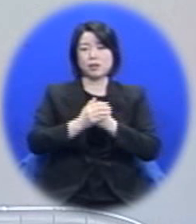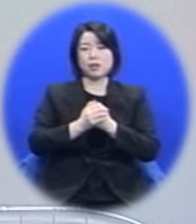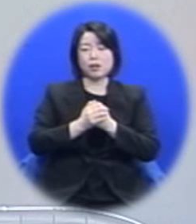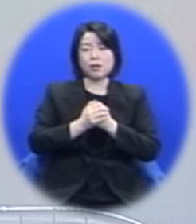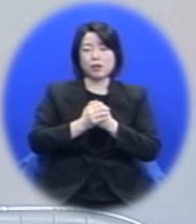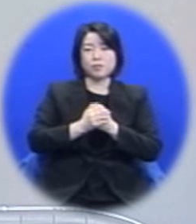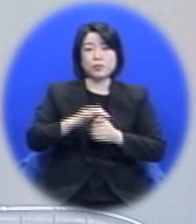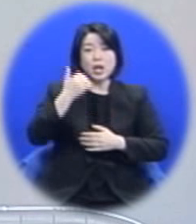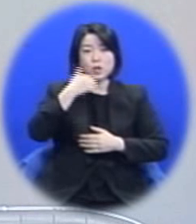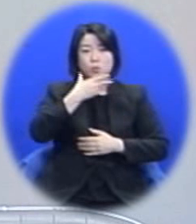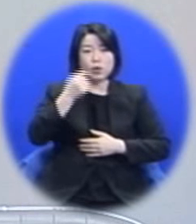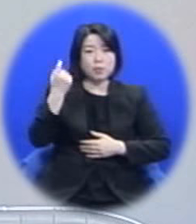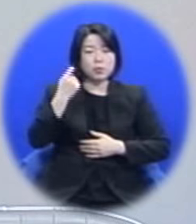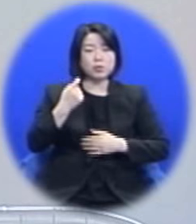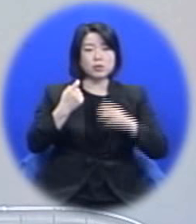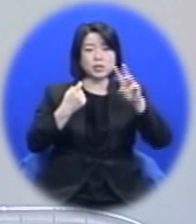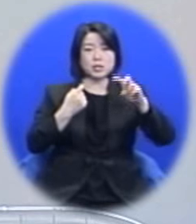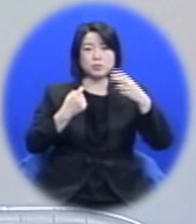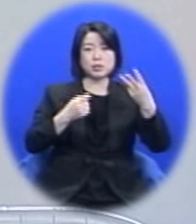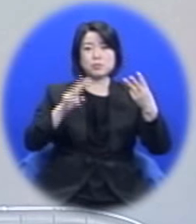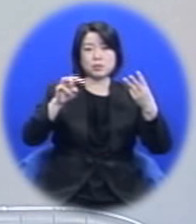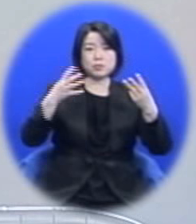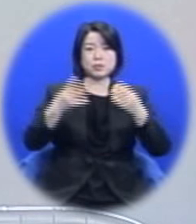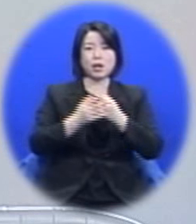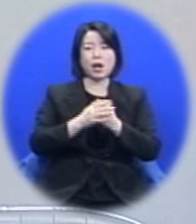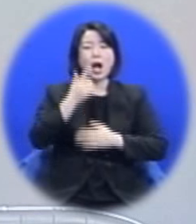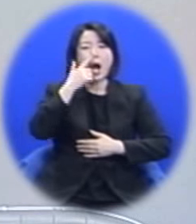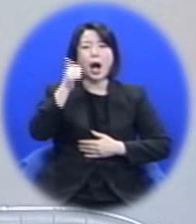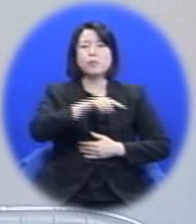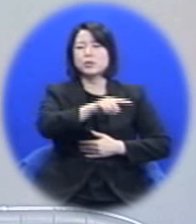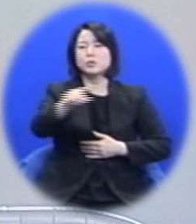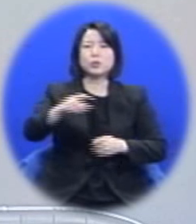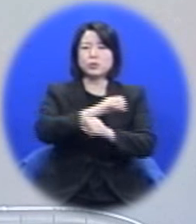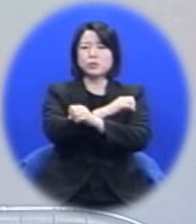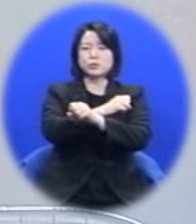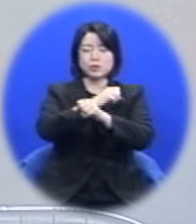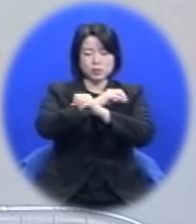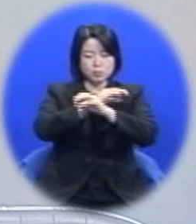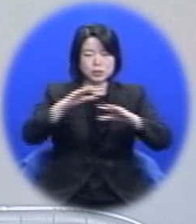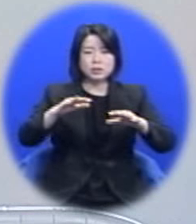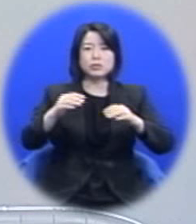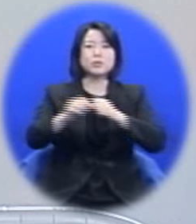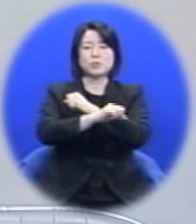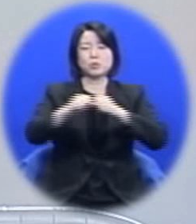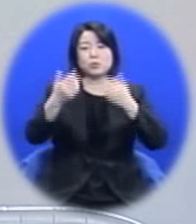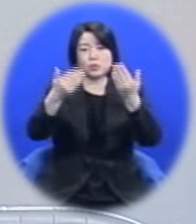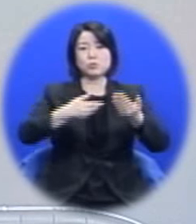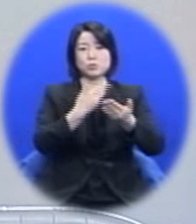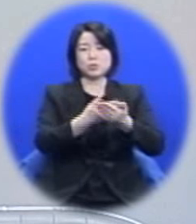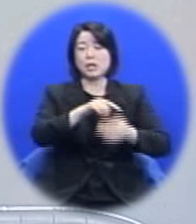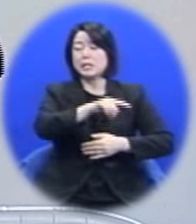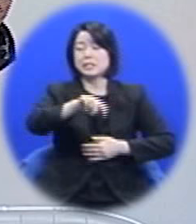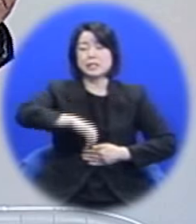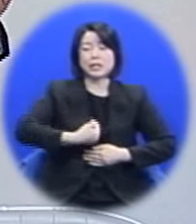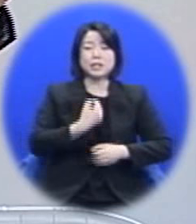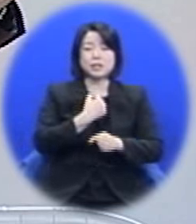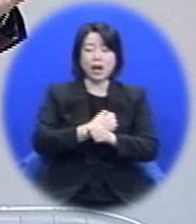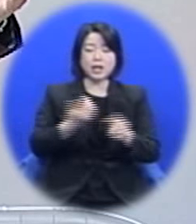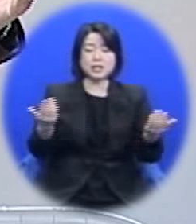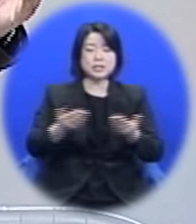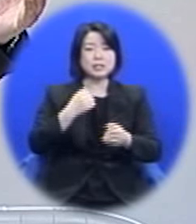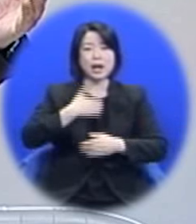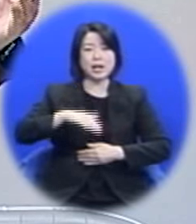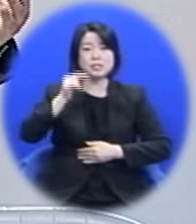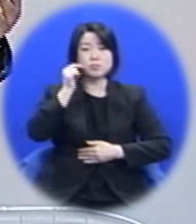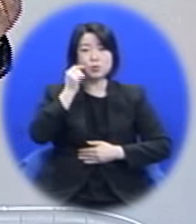23장 34절, 아버지 저들을 사하여 주옵소서, 자기들이 하는 것을 알지 못함이니이다. 십자가에 못